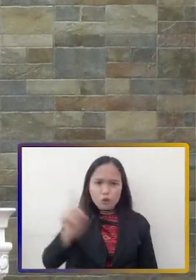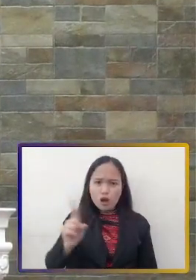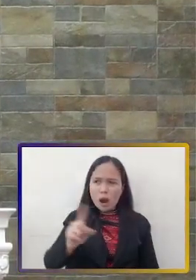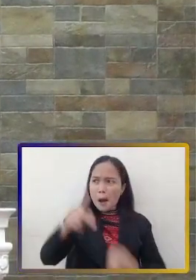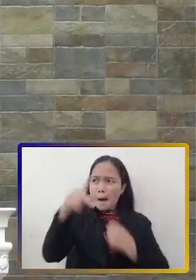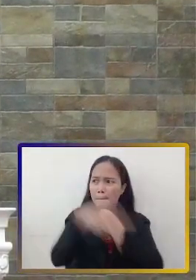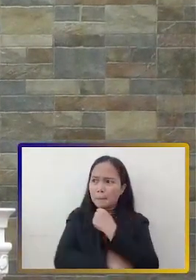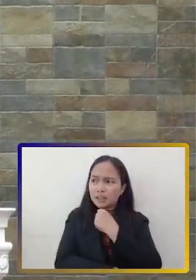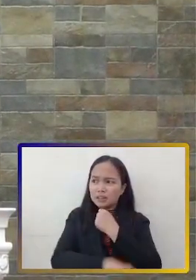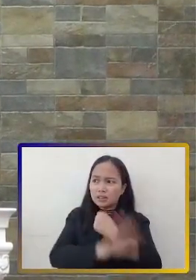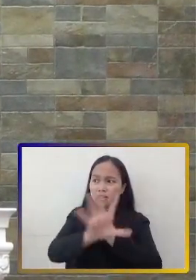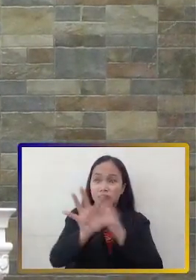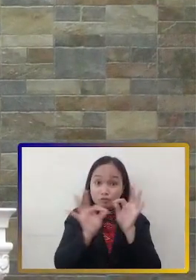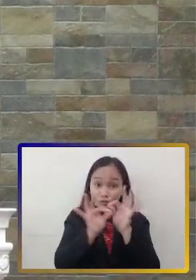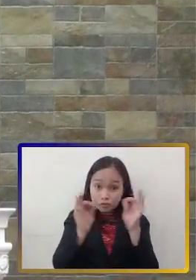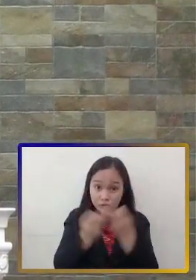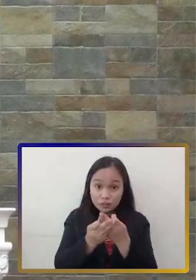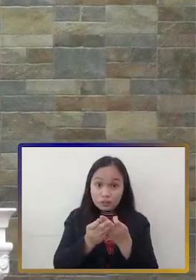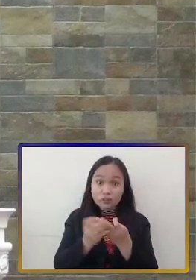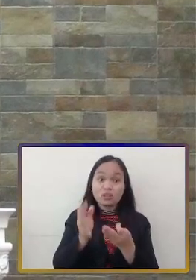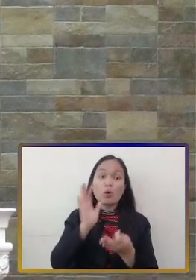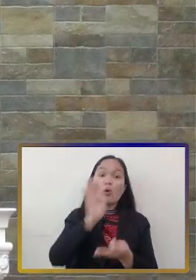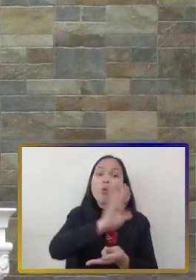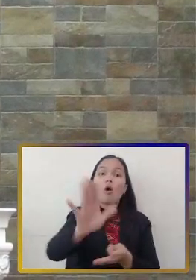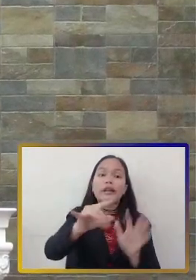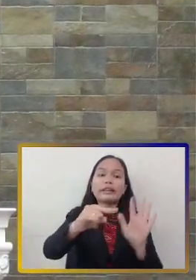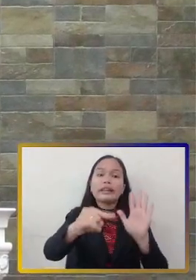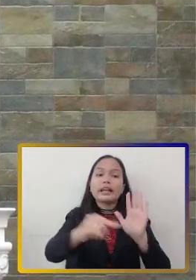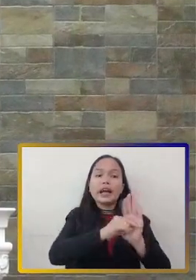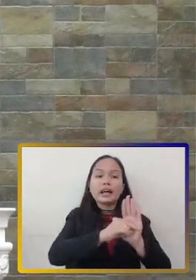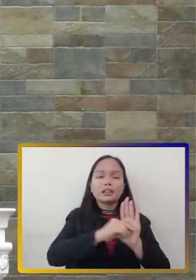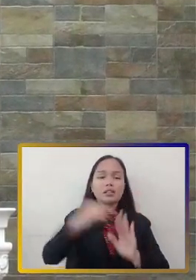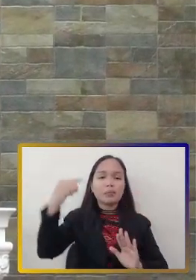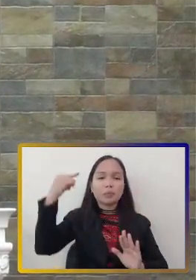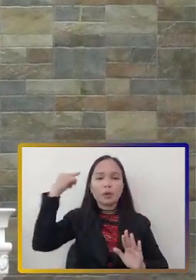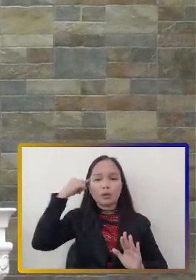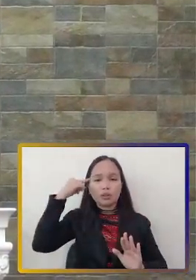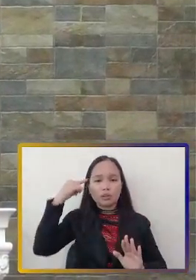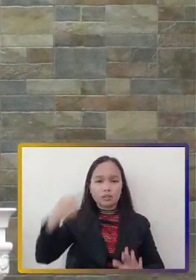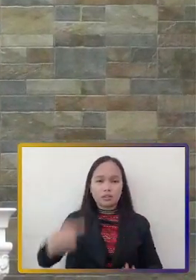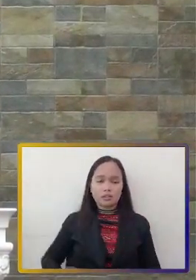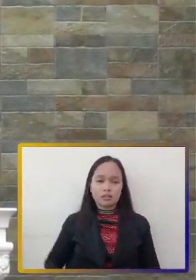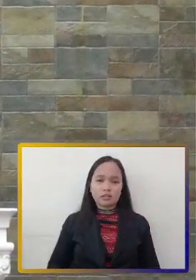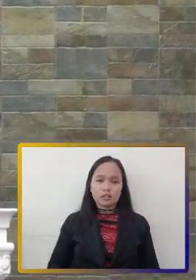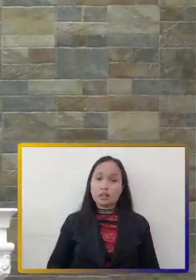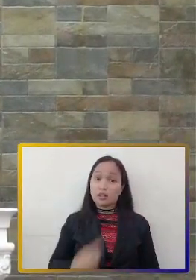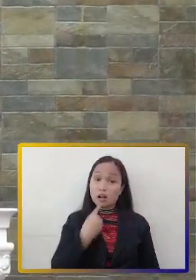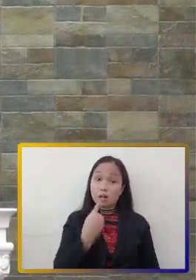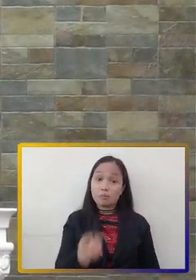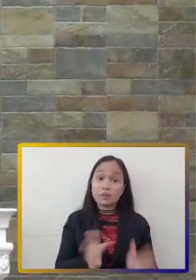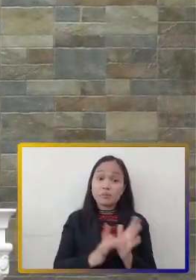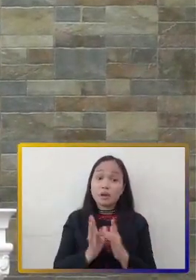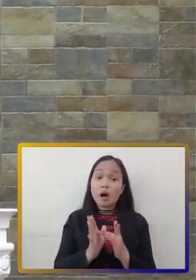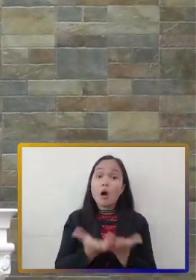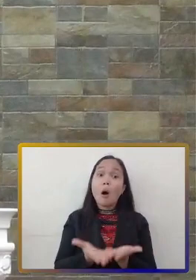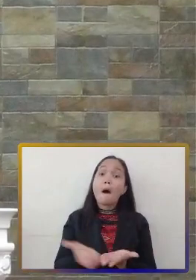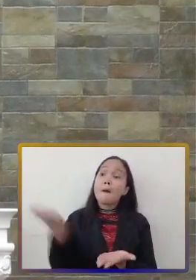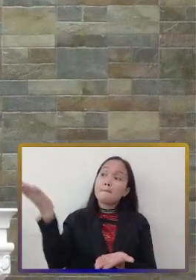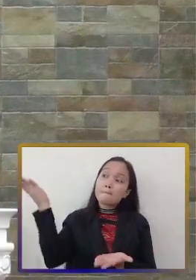your family? Your negative thought. The Bible says, bring them